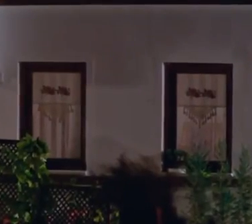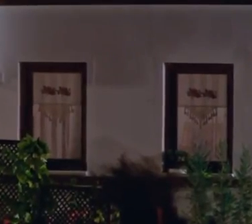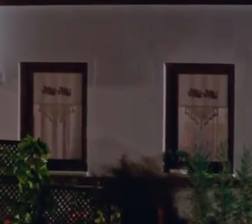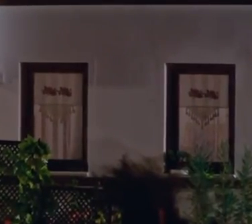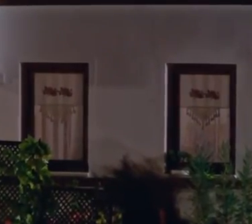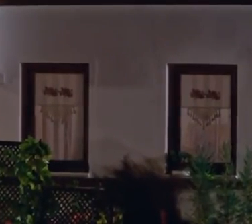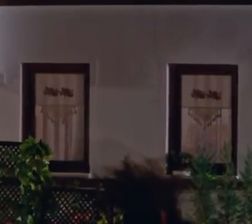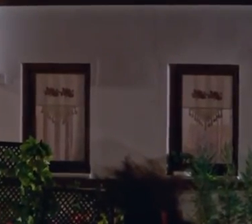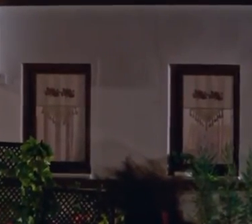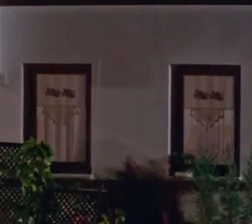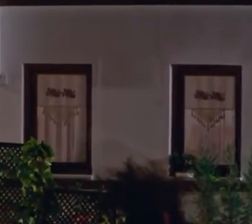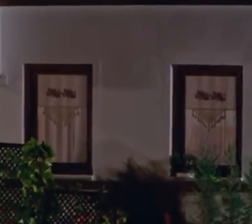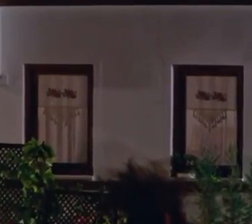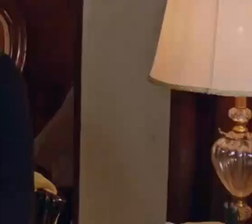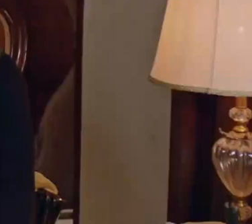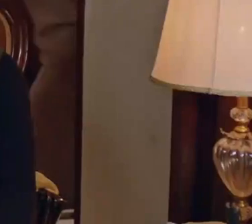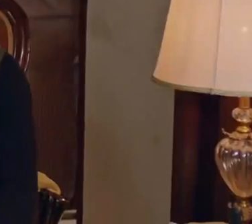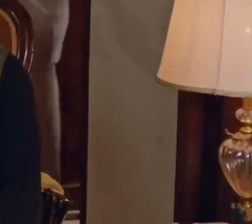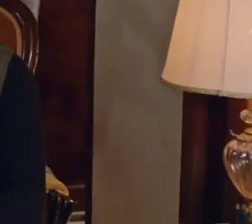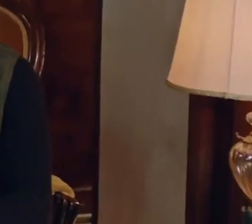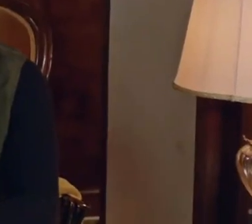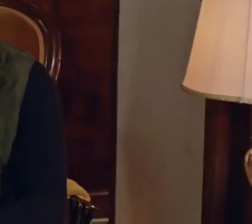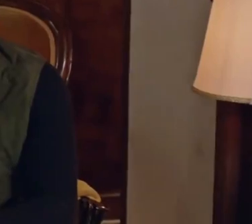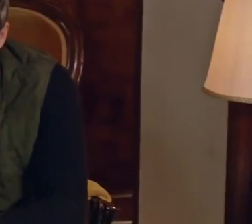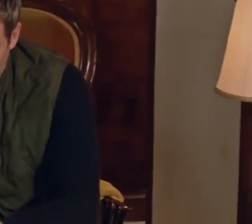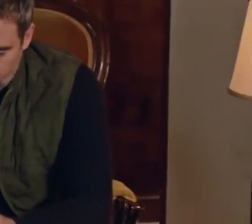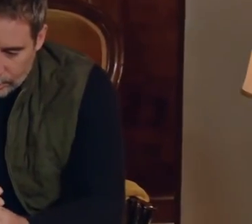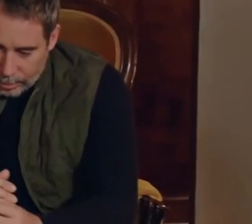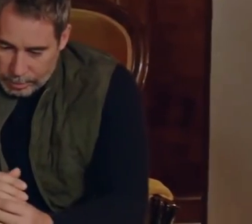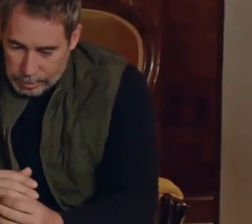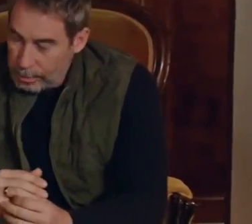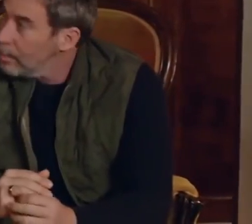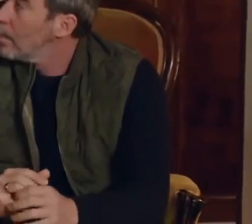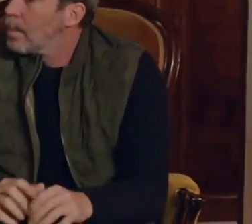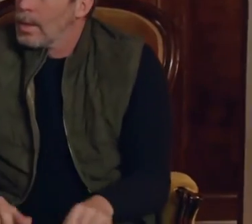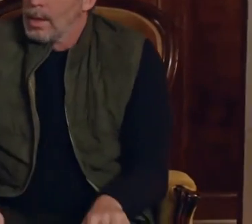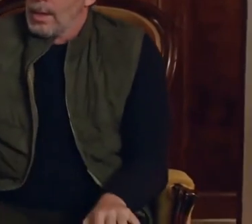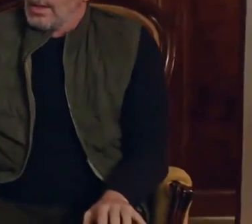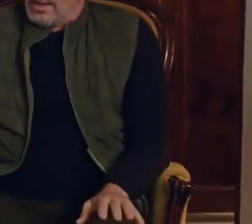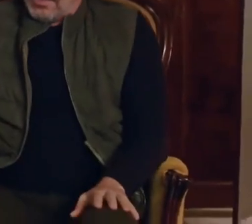Akşam vakti Akartürklerin evi. Nalan salonda oturan İbrahim'e çay getirdi.